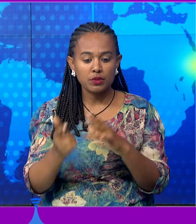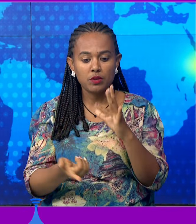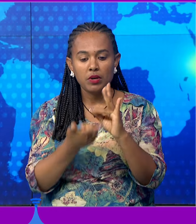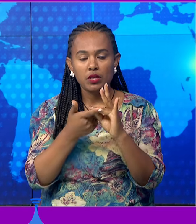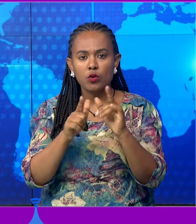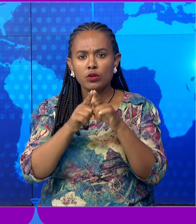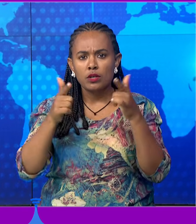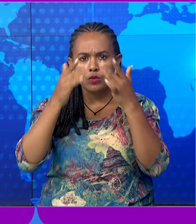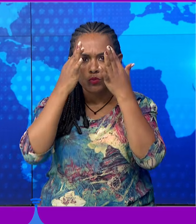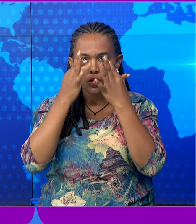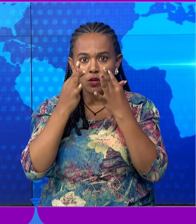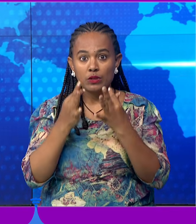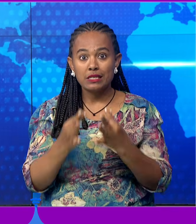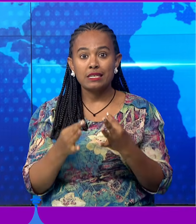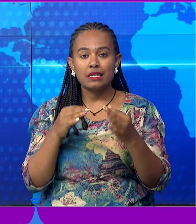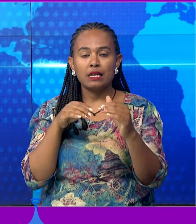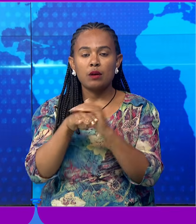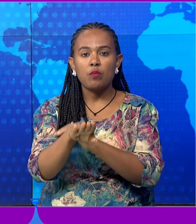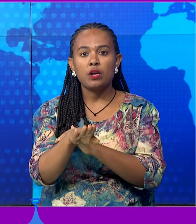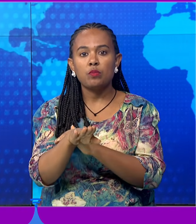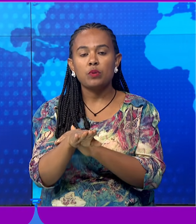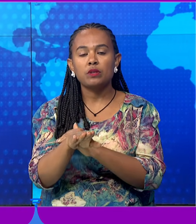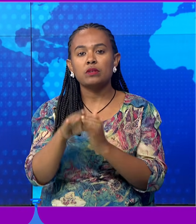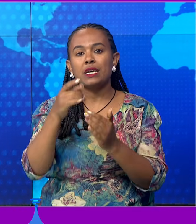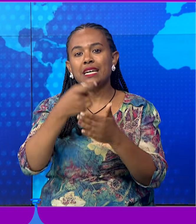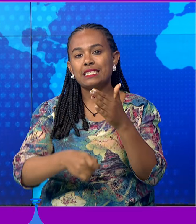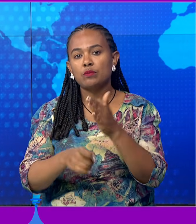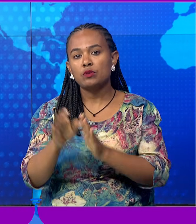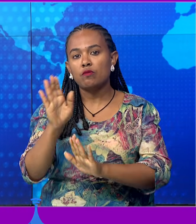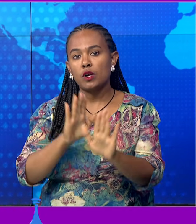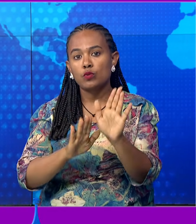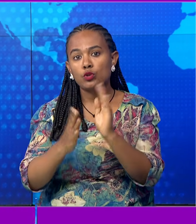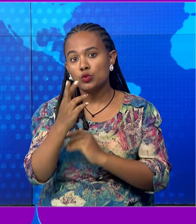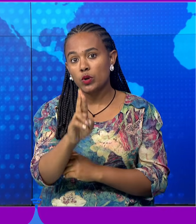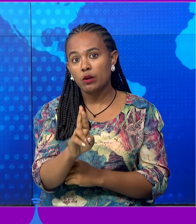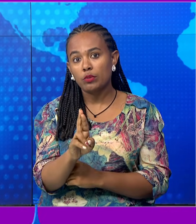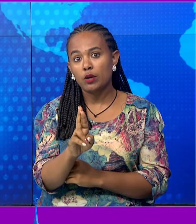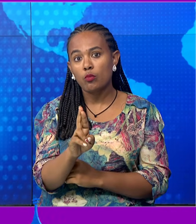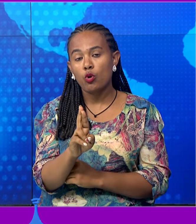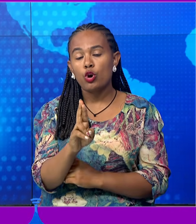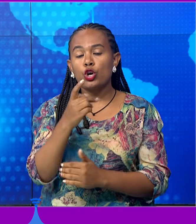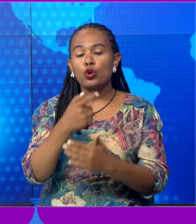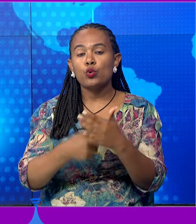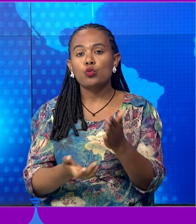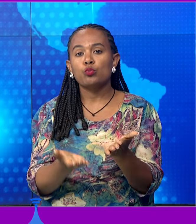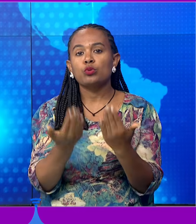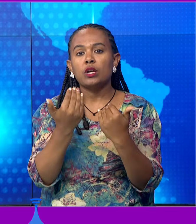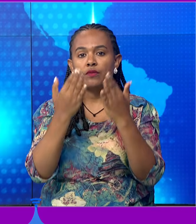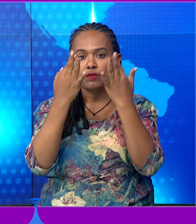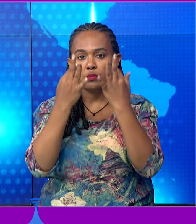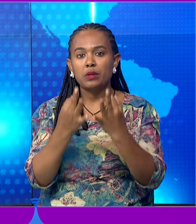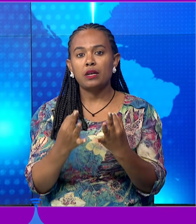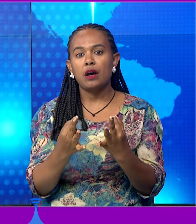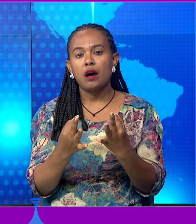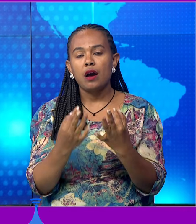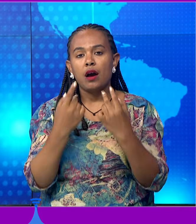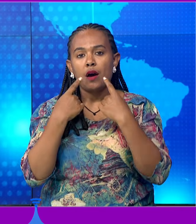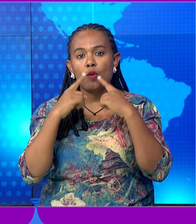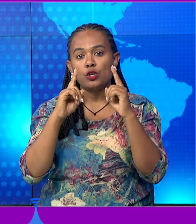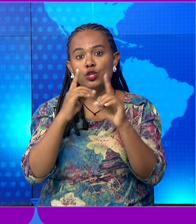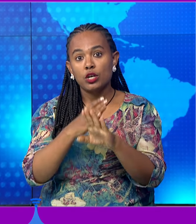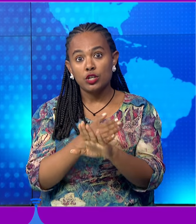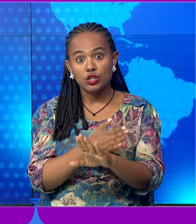ውሳኔዎች ወስነን የገባንበት የከስተምስ ቫሉዌሽን ወይም የጉምሩክ ታሪፍ ትመና አዋጅ